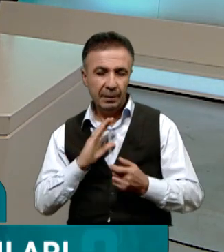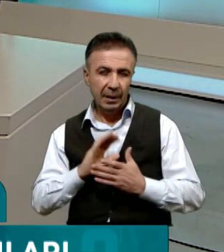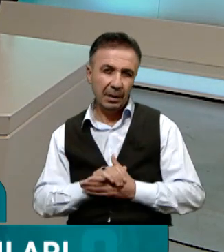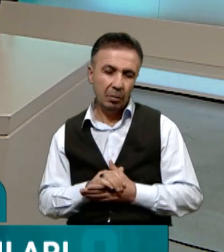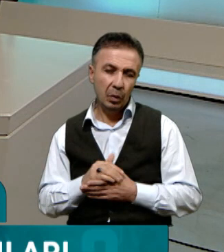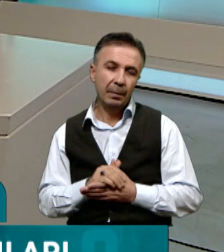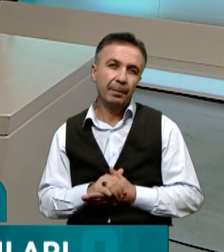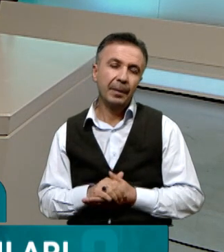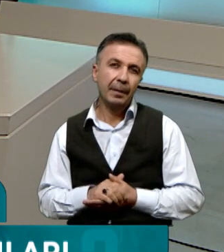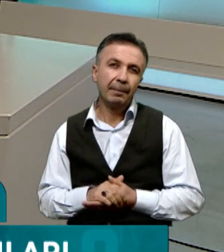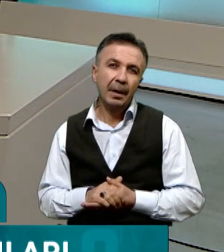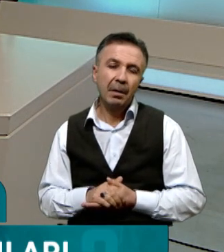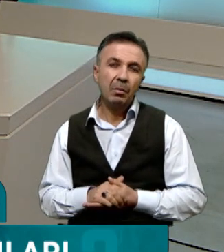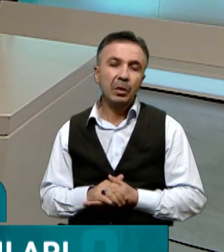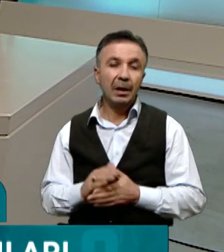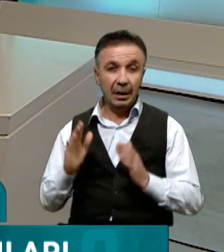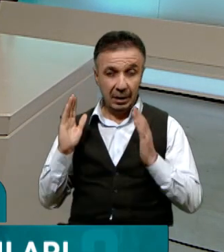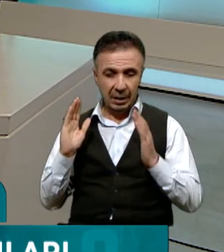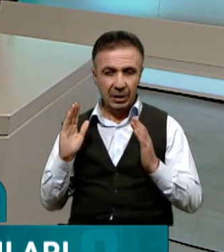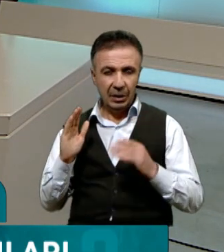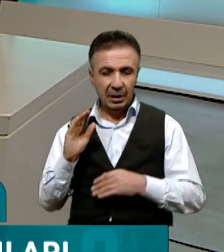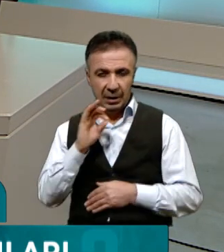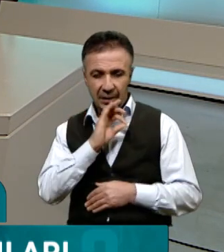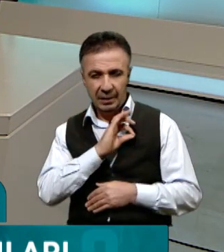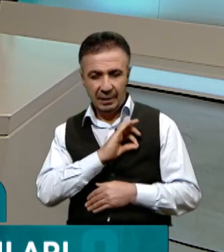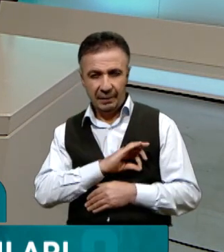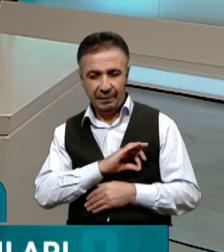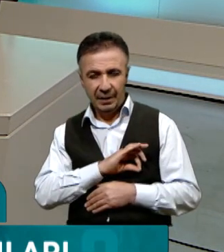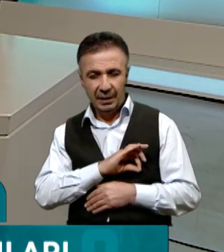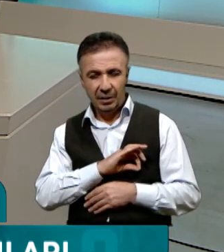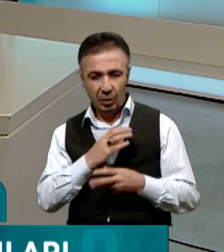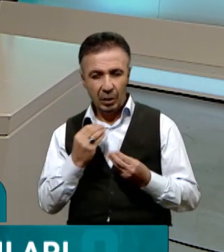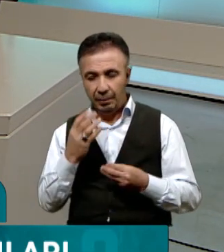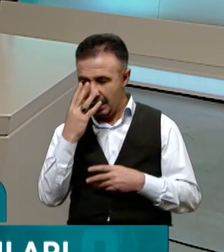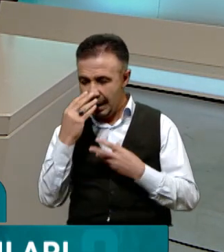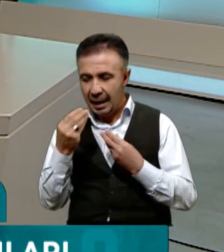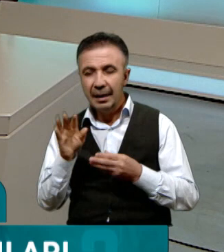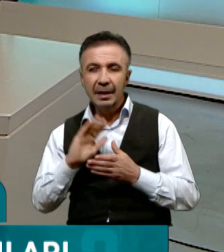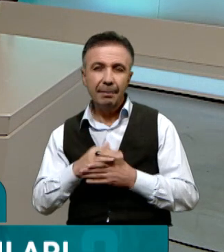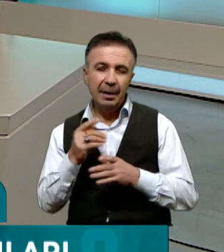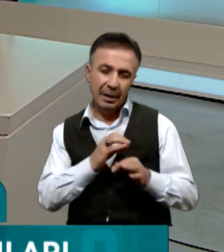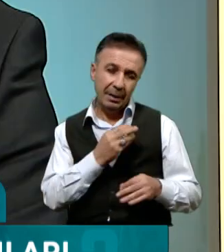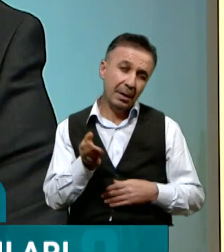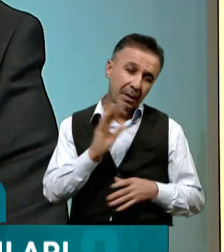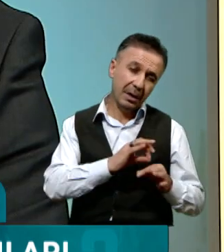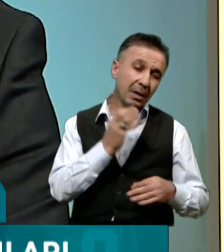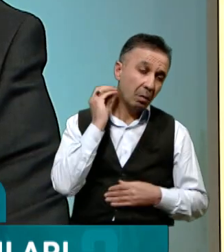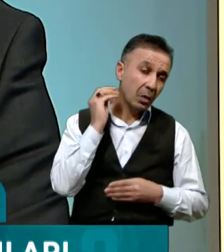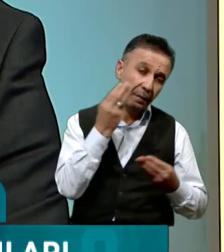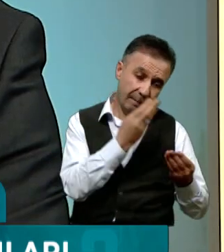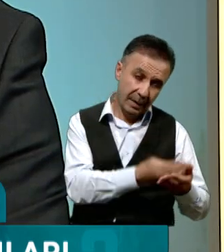gerek çıkar, karşılıklı çıkar ilişkisi içerisinde olanların, bak hediye değil başka bir şey. Bir insan bir başkasına borç